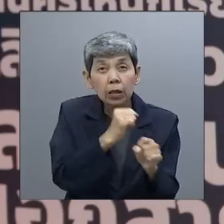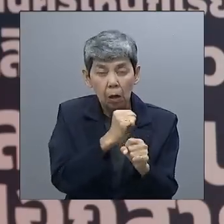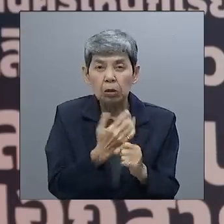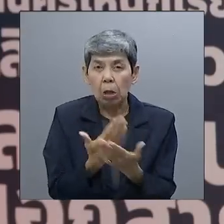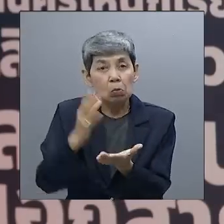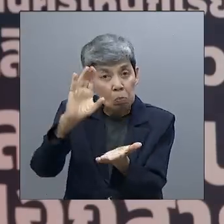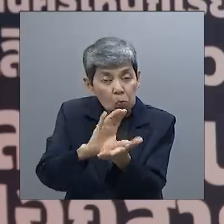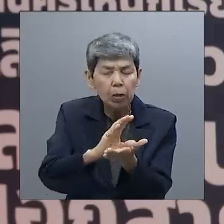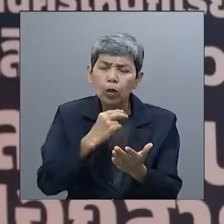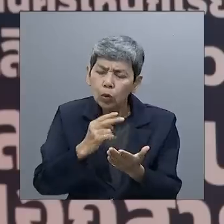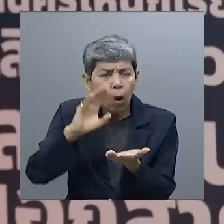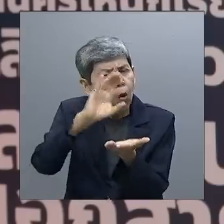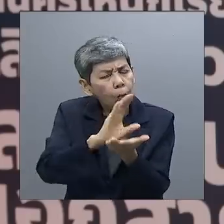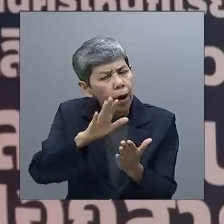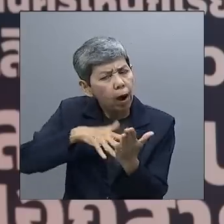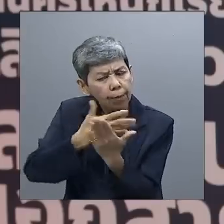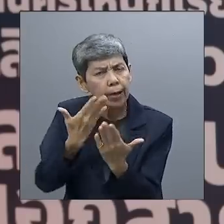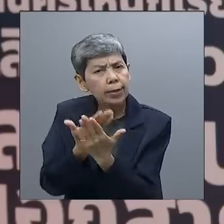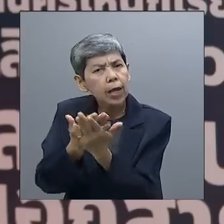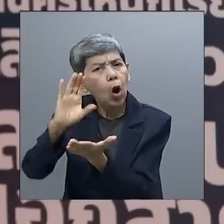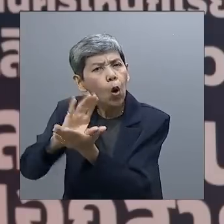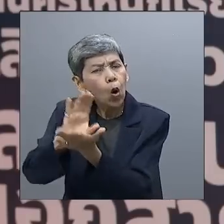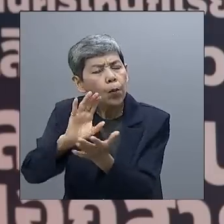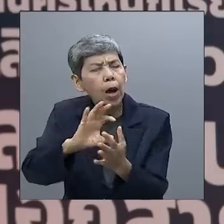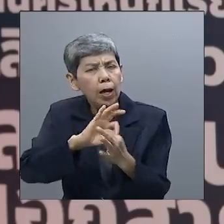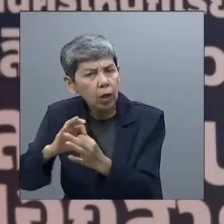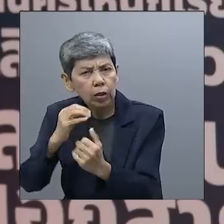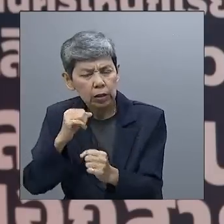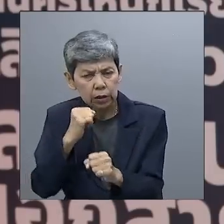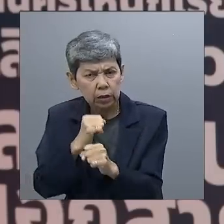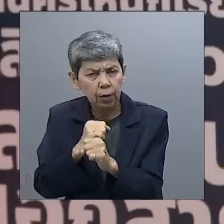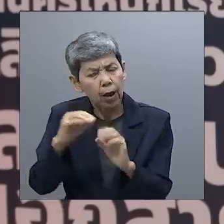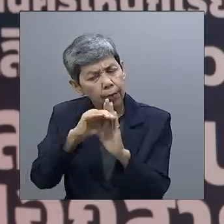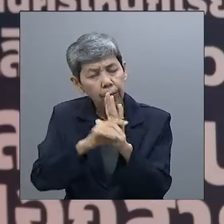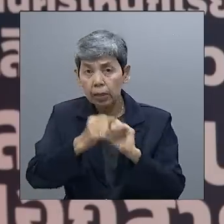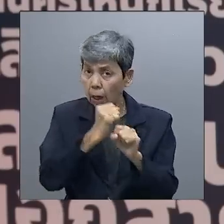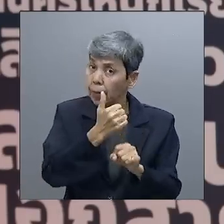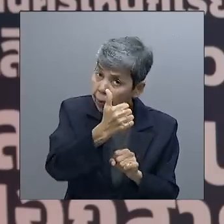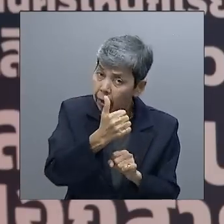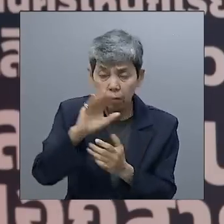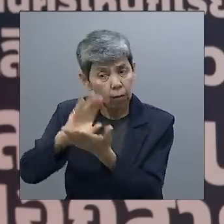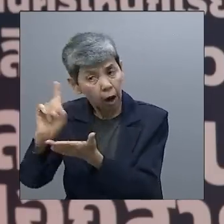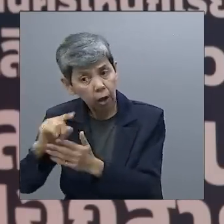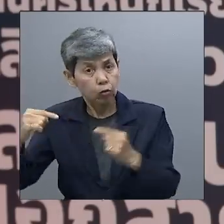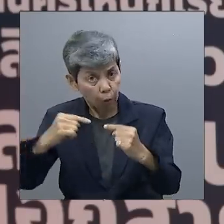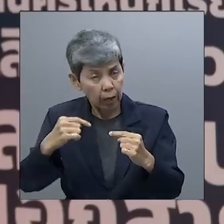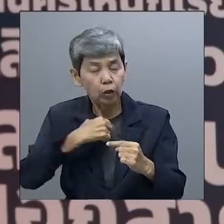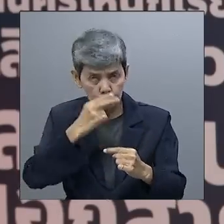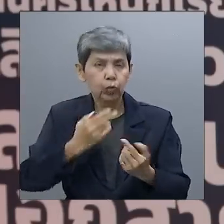ประมาณก็ต้องมาดูว่าการวางแผนงบประมาณเนี่ยให้สอดคล้องนะครับกับแนวทางในทางปฏิบัติจะเป็นอย่างไรอย่างนี้เป็นต้นก็ต้องพูดคุย